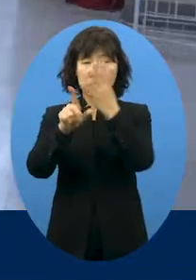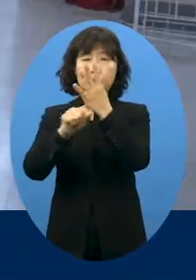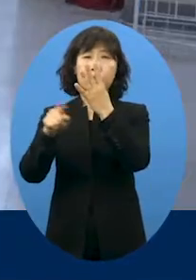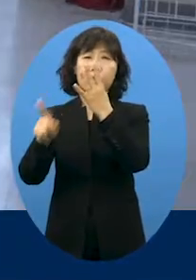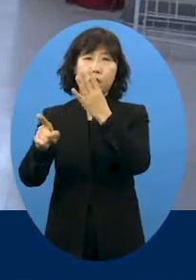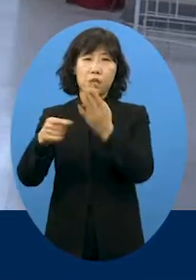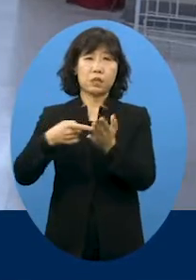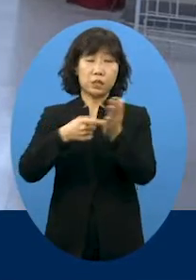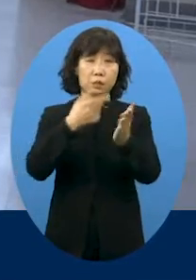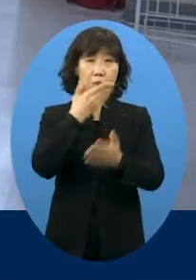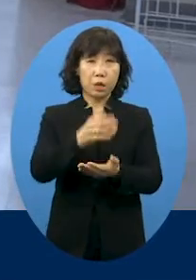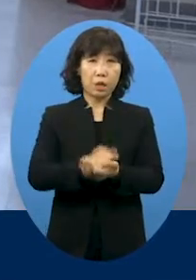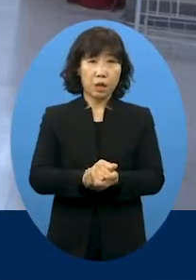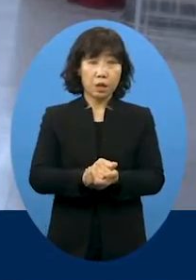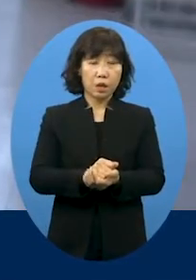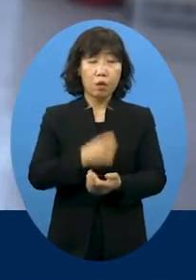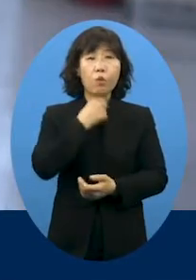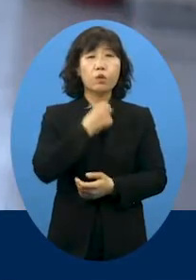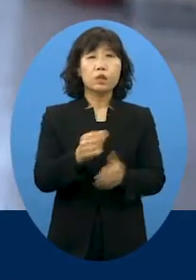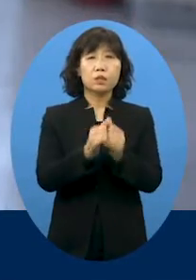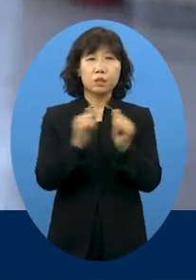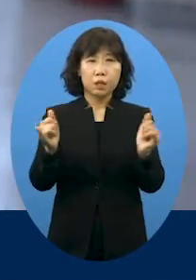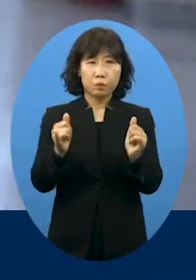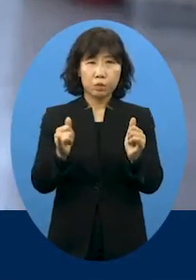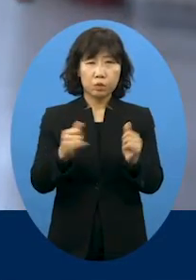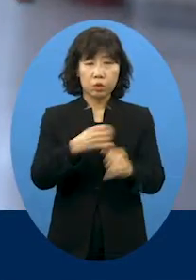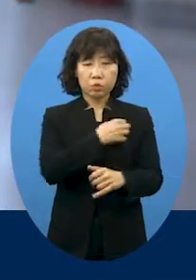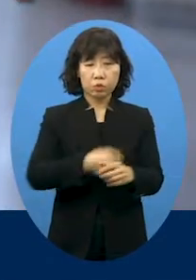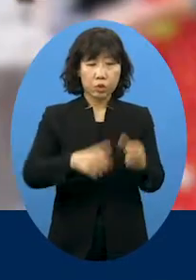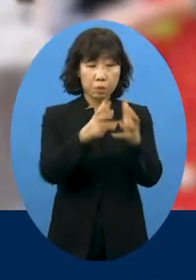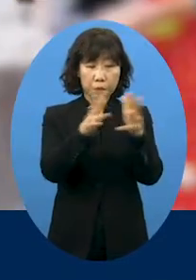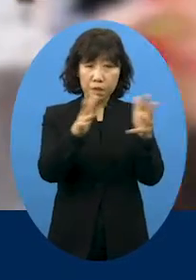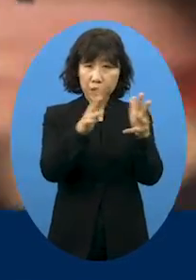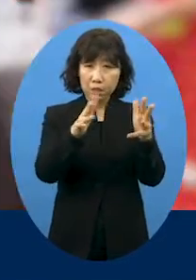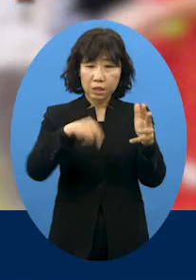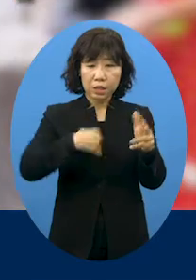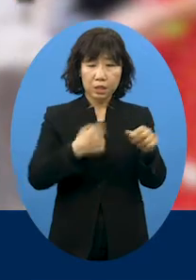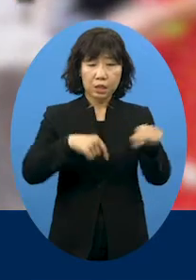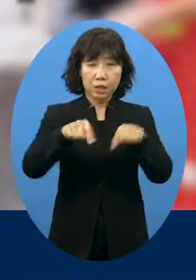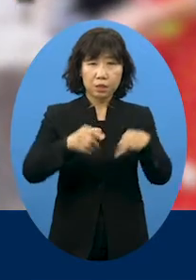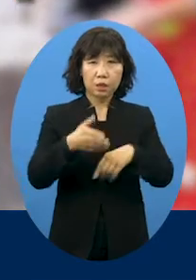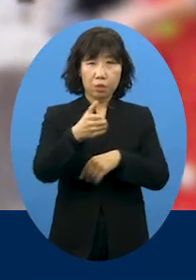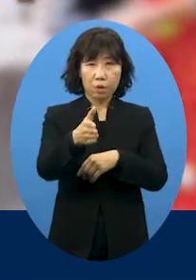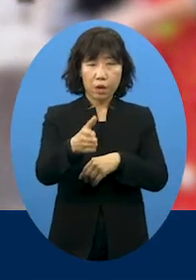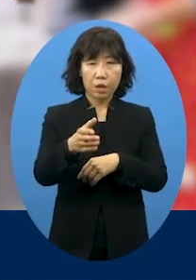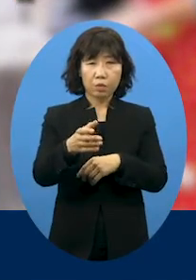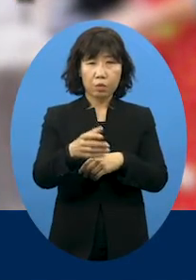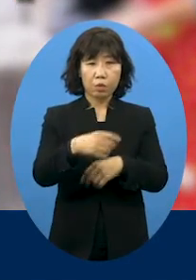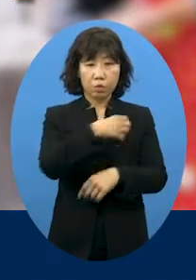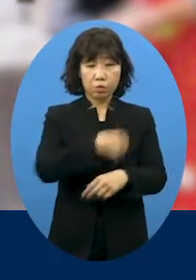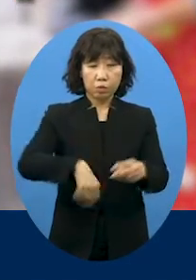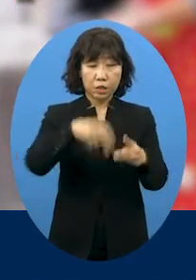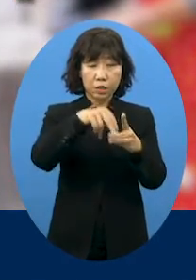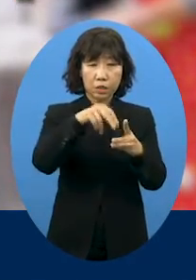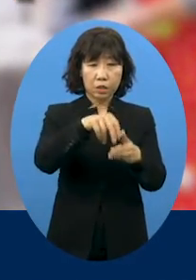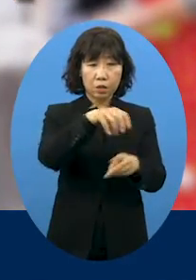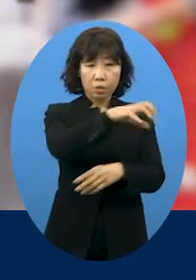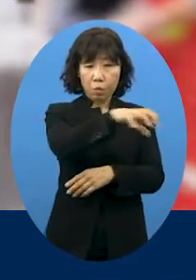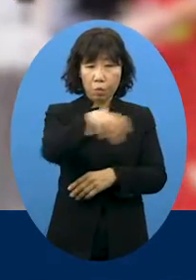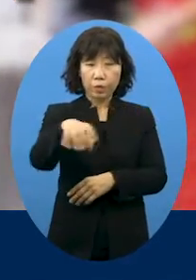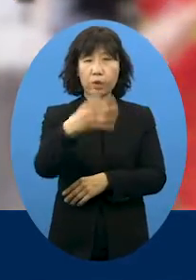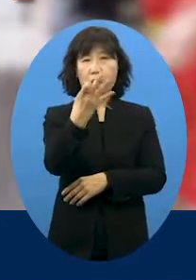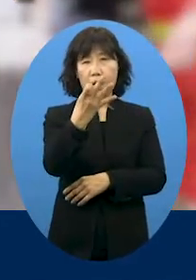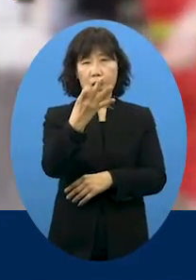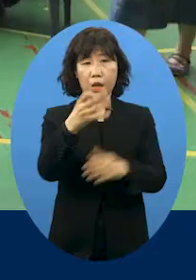21일까지 이며 사업제안 은 희망하는 주민은 구청 8층 자치행정과 나 관내 14개 의 동 주민센터에